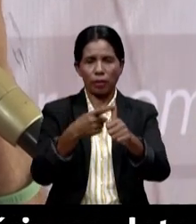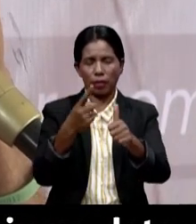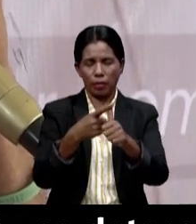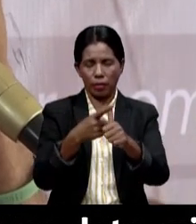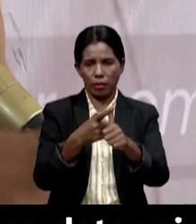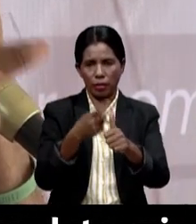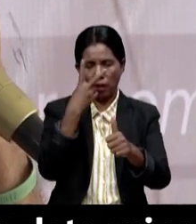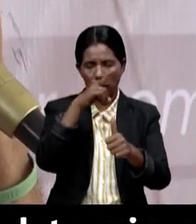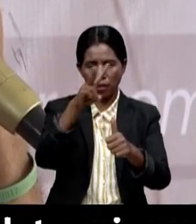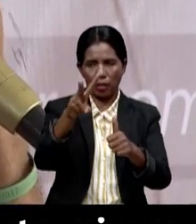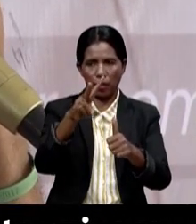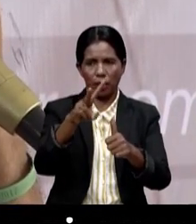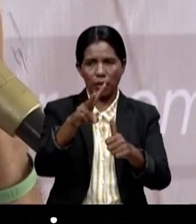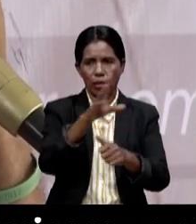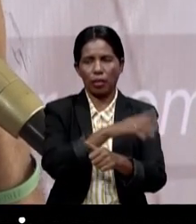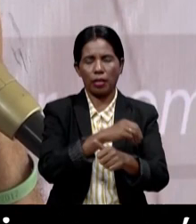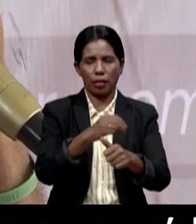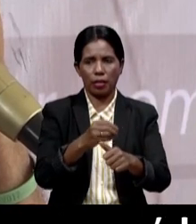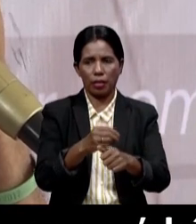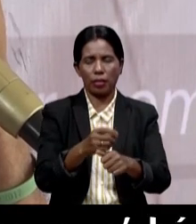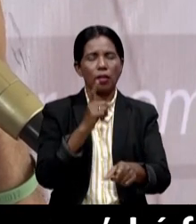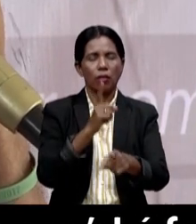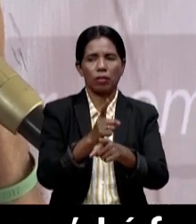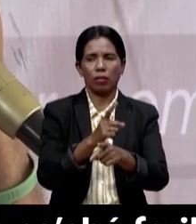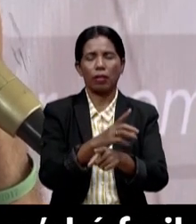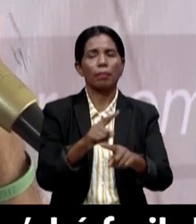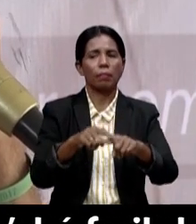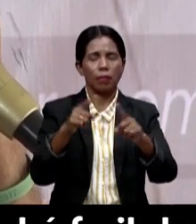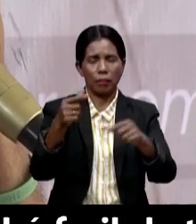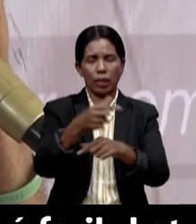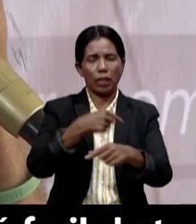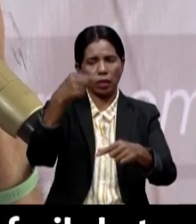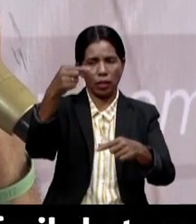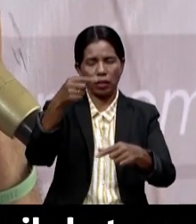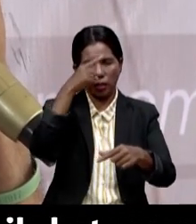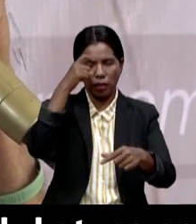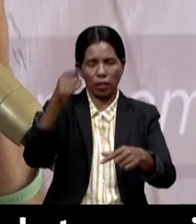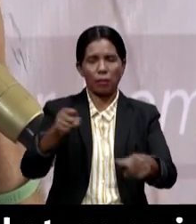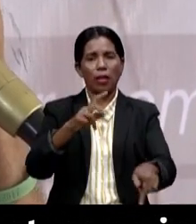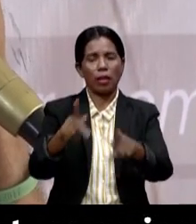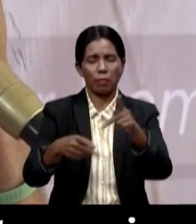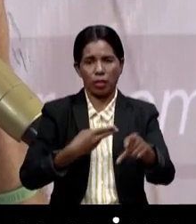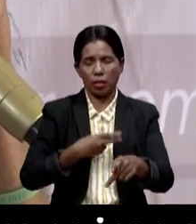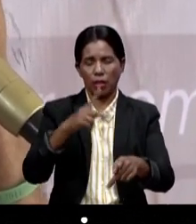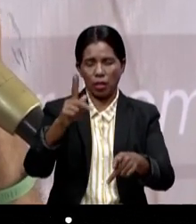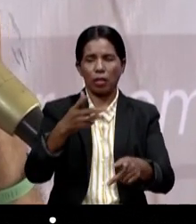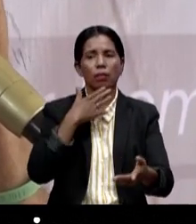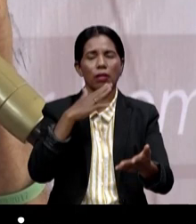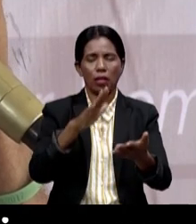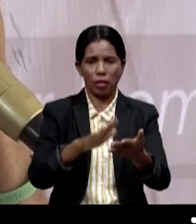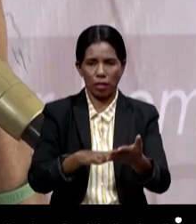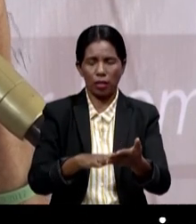ene repara la padre yang gas efek estufa ne nen buat norma. Mai be tama intervensa emane ane be de mas de